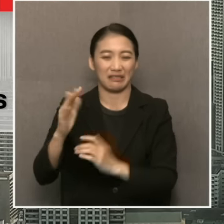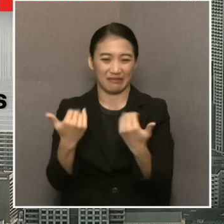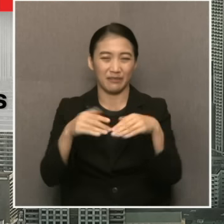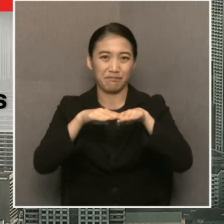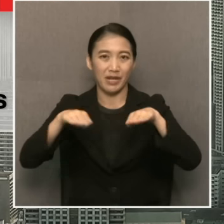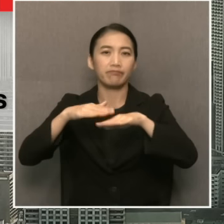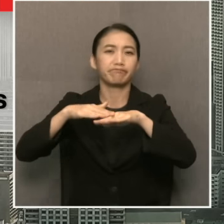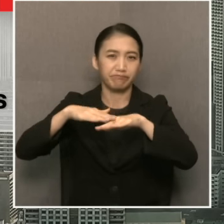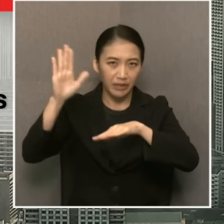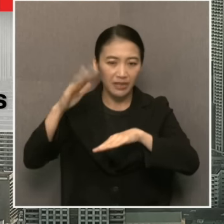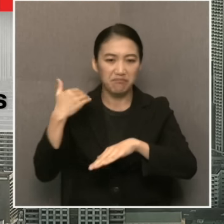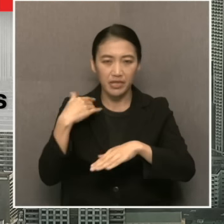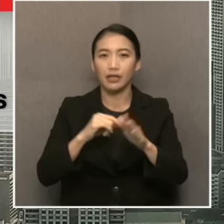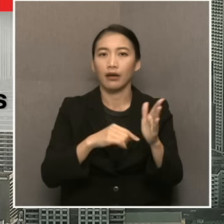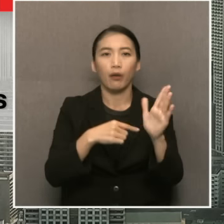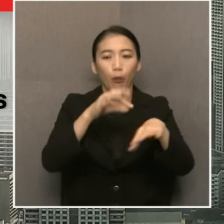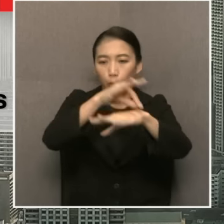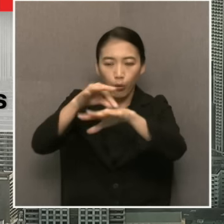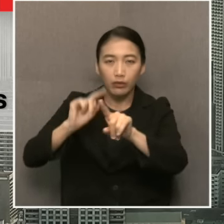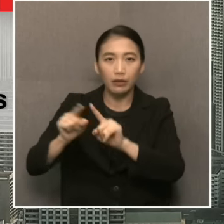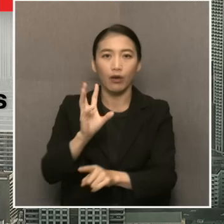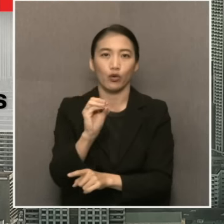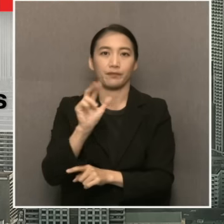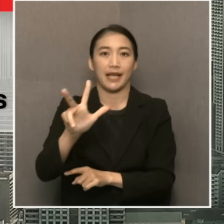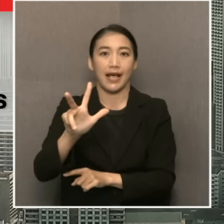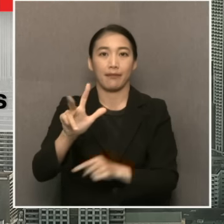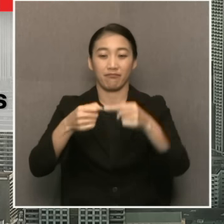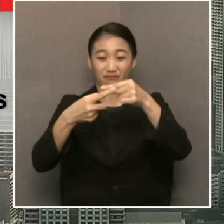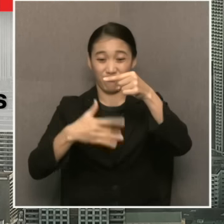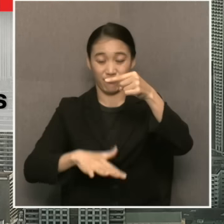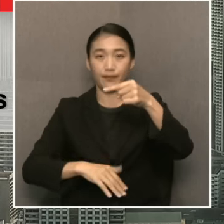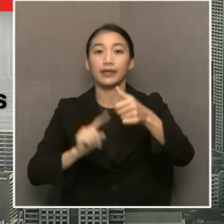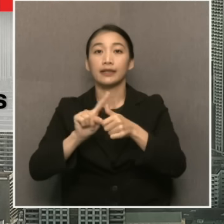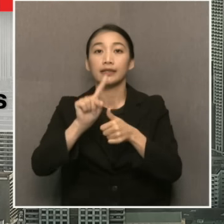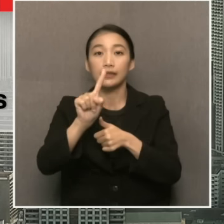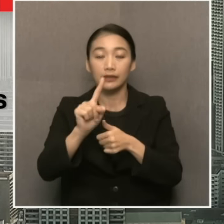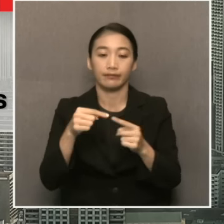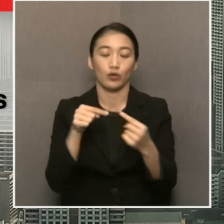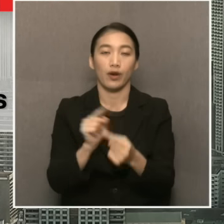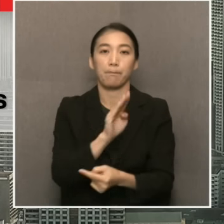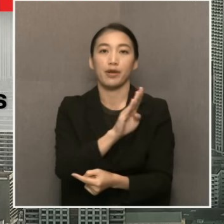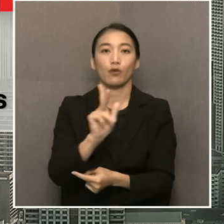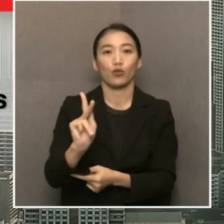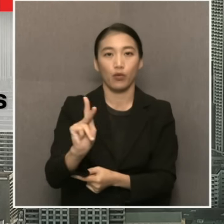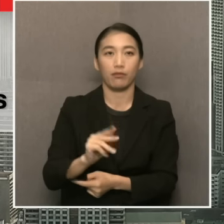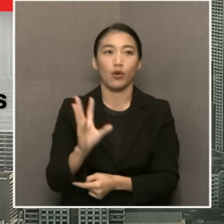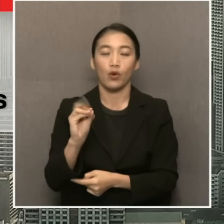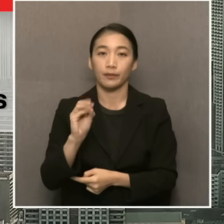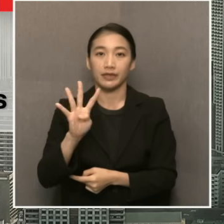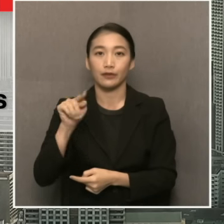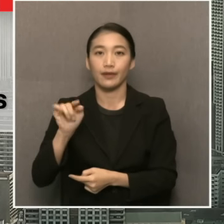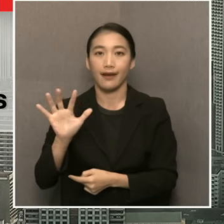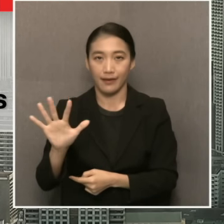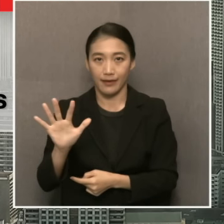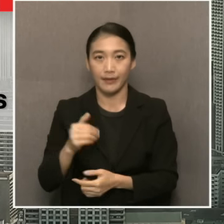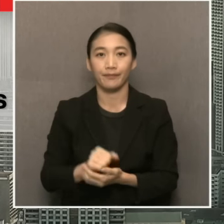าน63พื้นที่โดย5อันดับสูงสุดนะคะได้แก่เขตบึงกลุ่ม 64.5 ไมโครกรัมต่อลูกบาศ